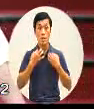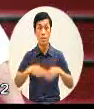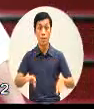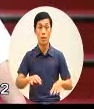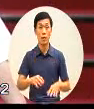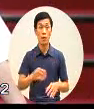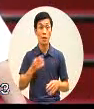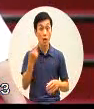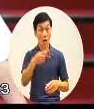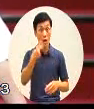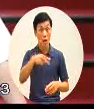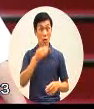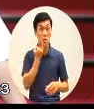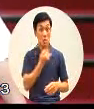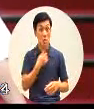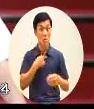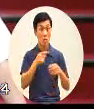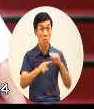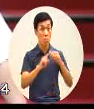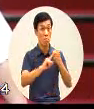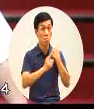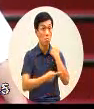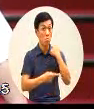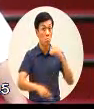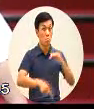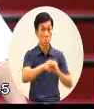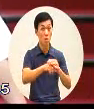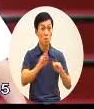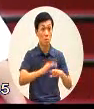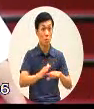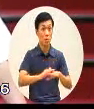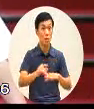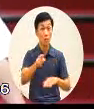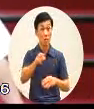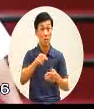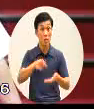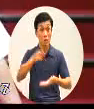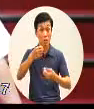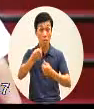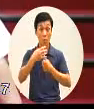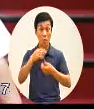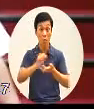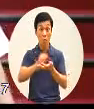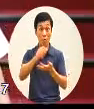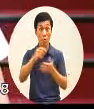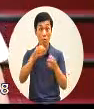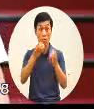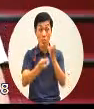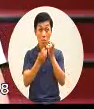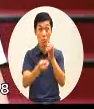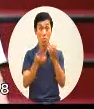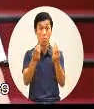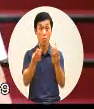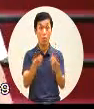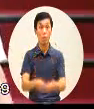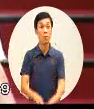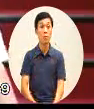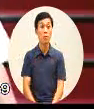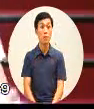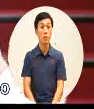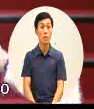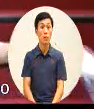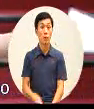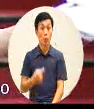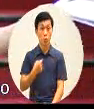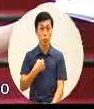罚，这跟我报告要详细，你没报告了详细，所以说，我